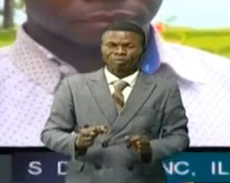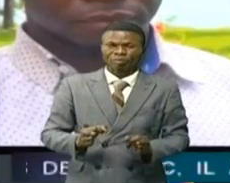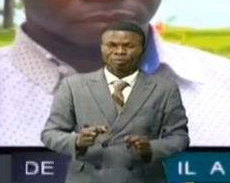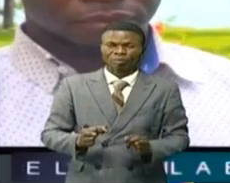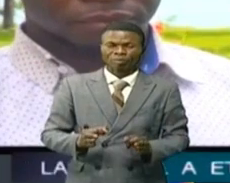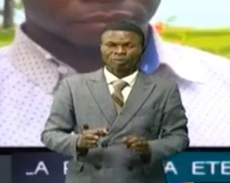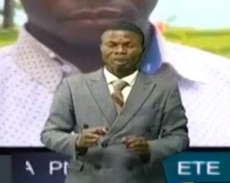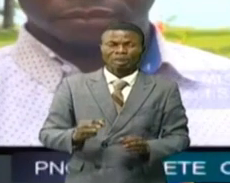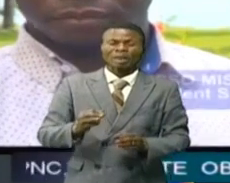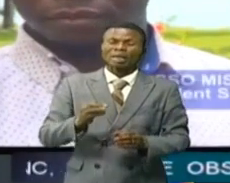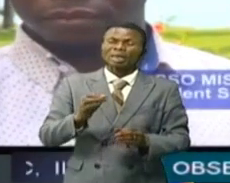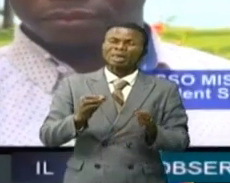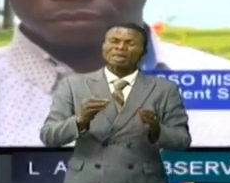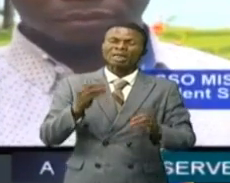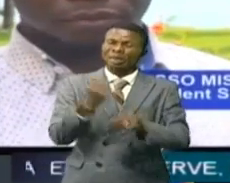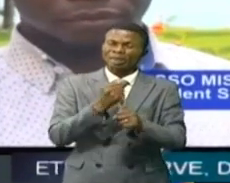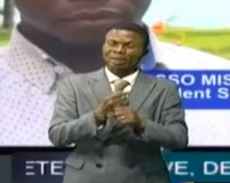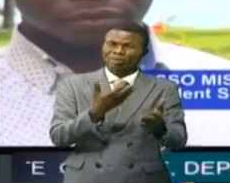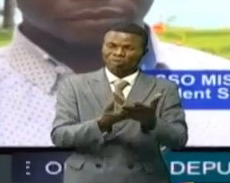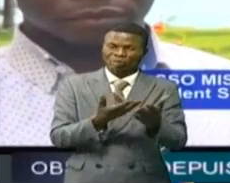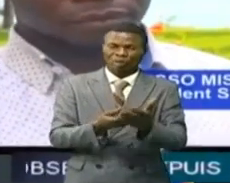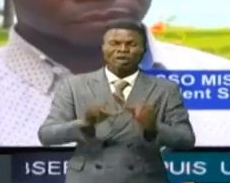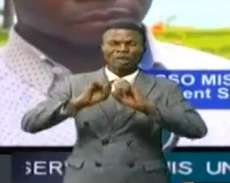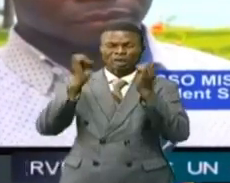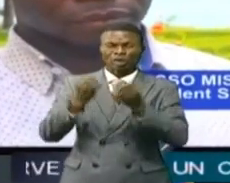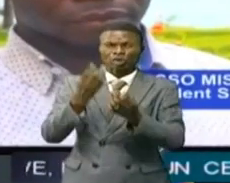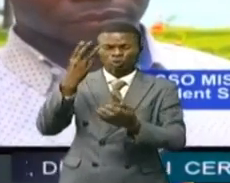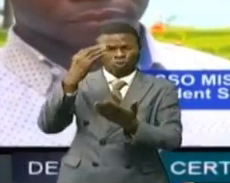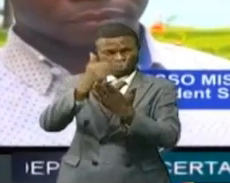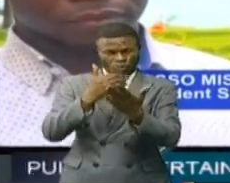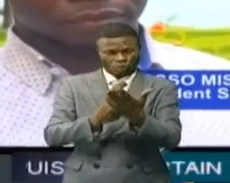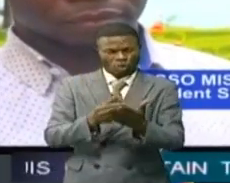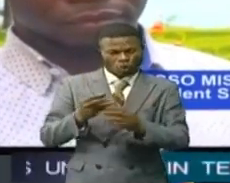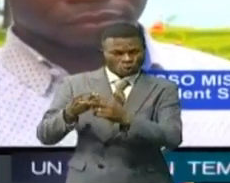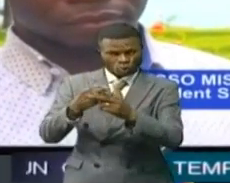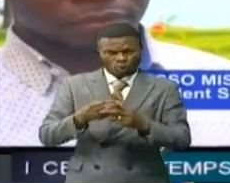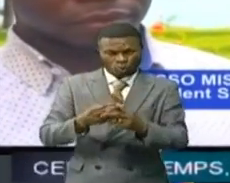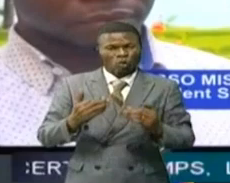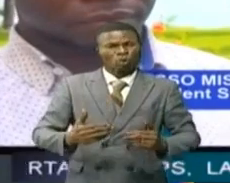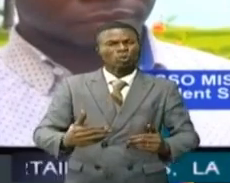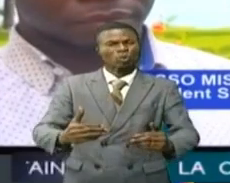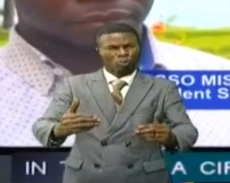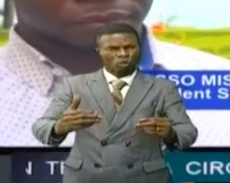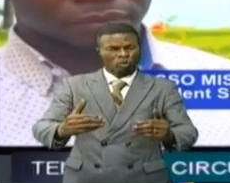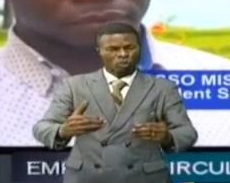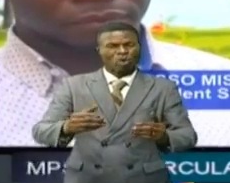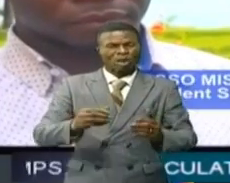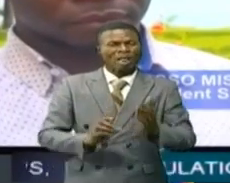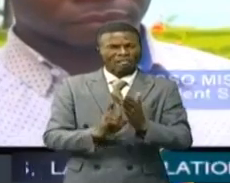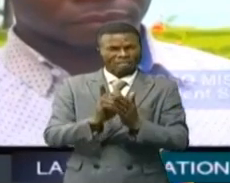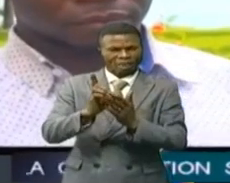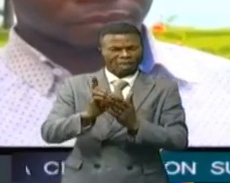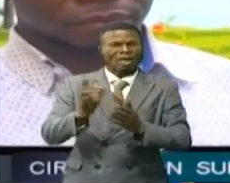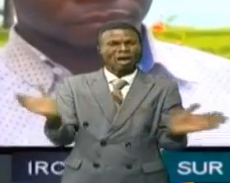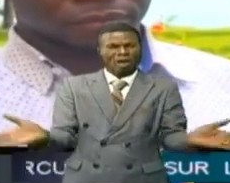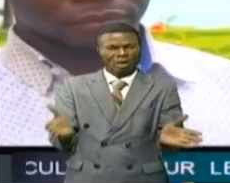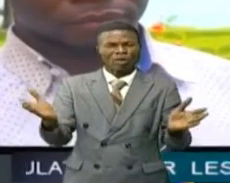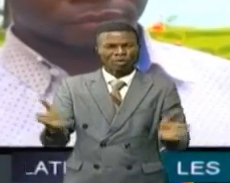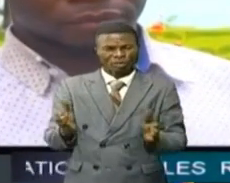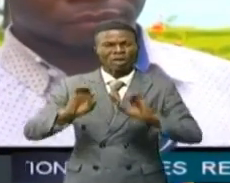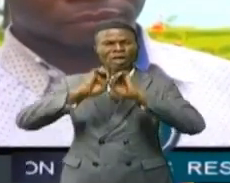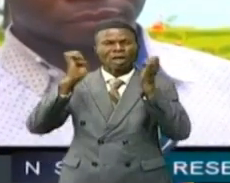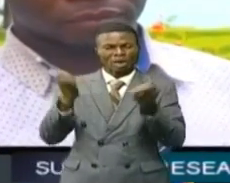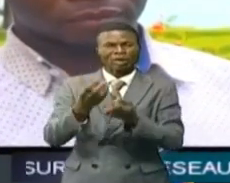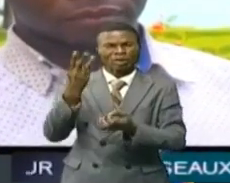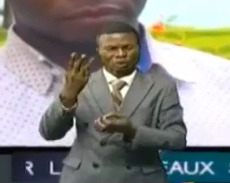il y a Prémidis, il y a Yambi et Simba Construction. Nous continuons à suivre, nous continuons toujours à pousser et encourager ces